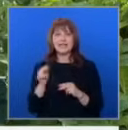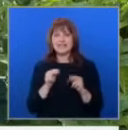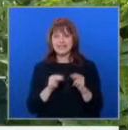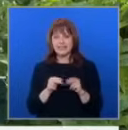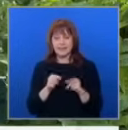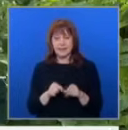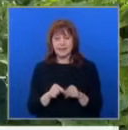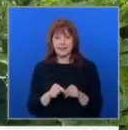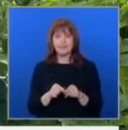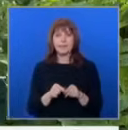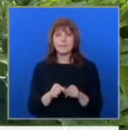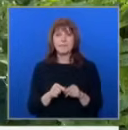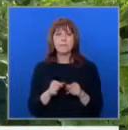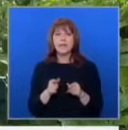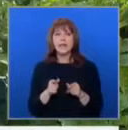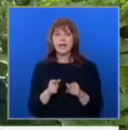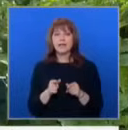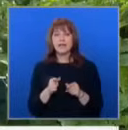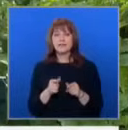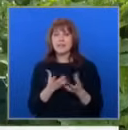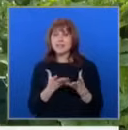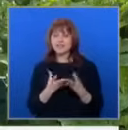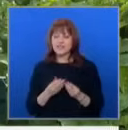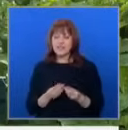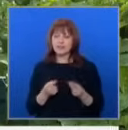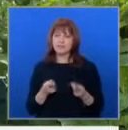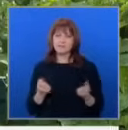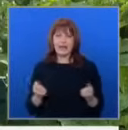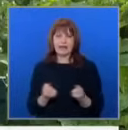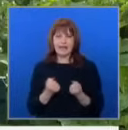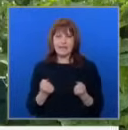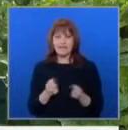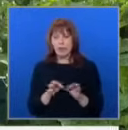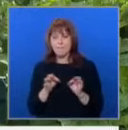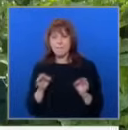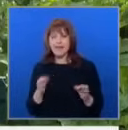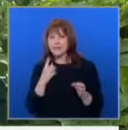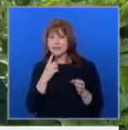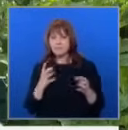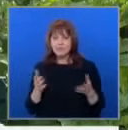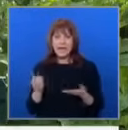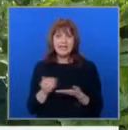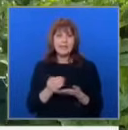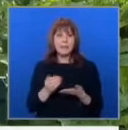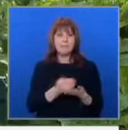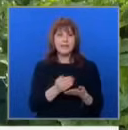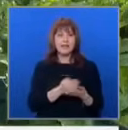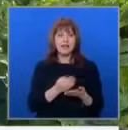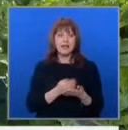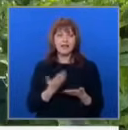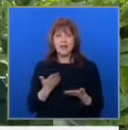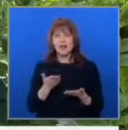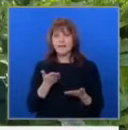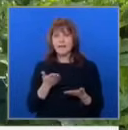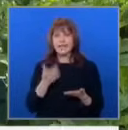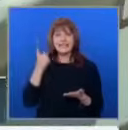Общинска избирателна комисия и съответно са предприети съответните действия за събиране на изложените